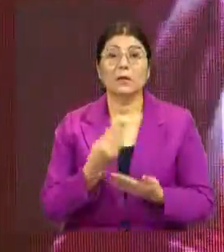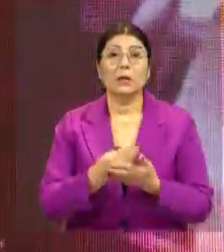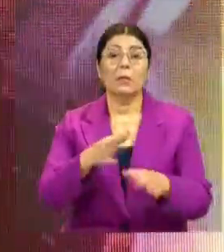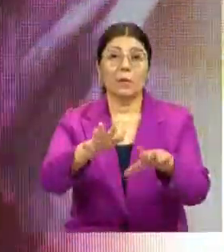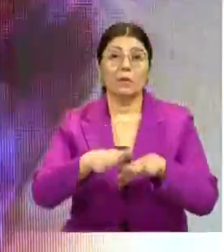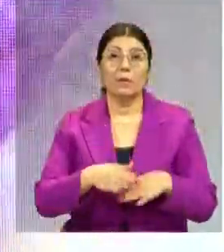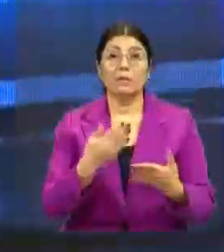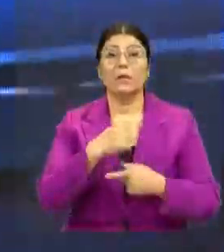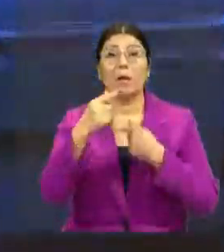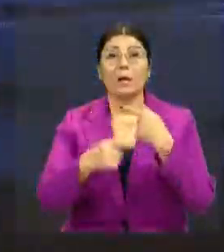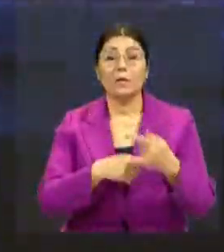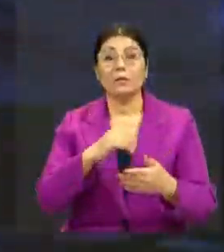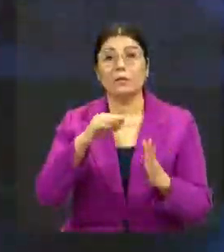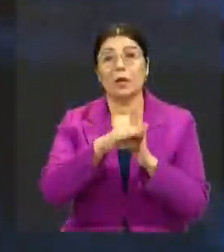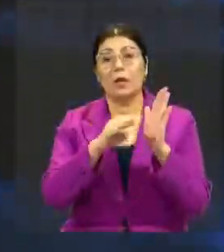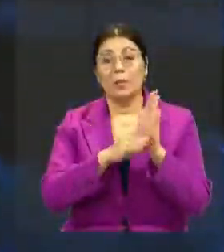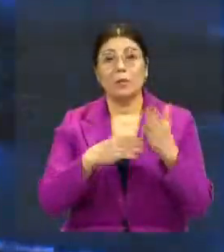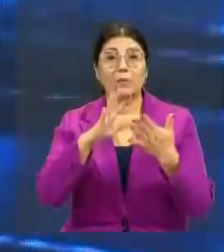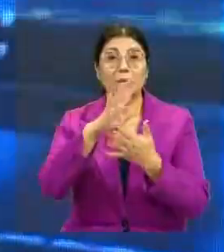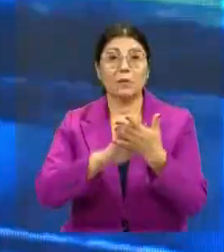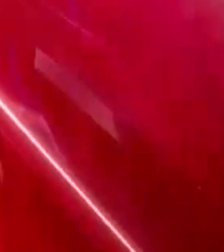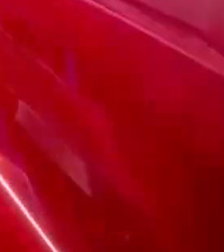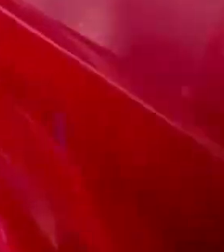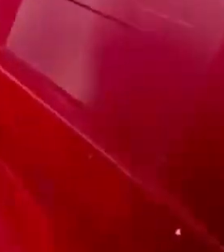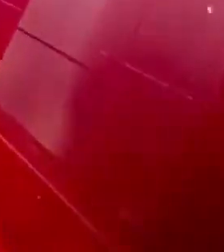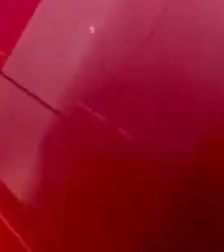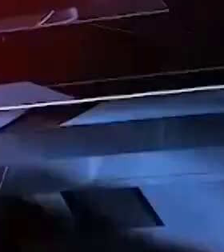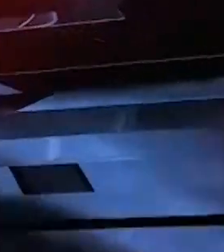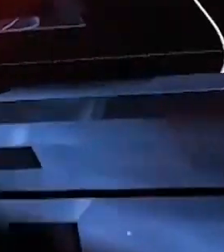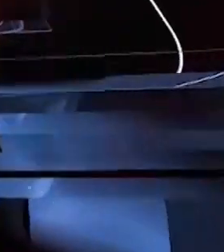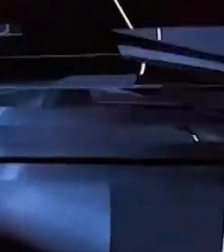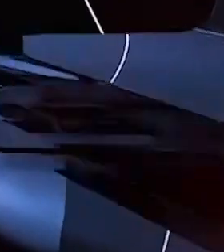Қымбатты көрермен, әрі қарай бағдарламамызды қайта жалғастырамыз.